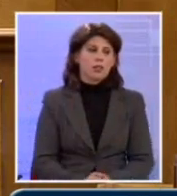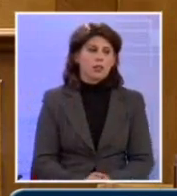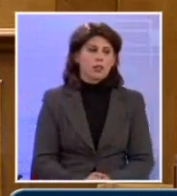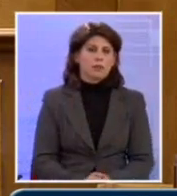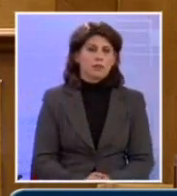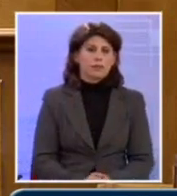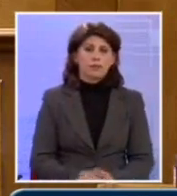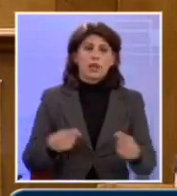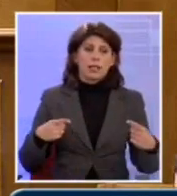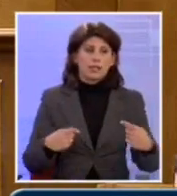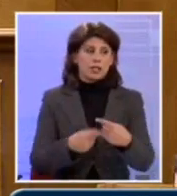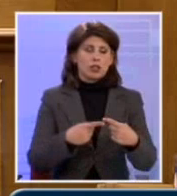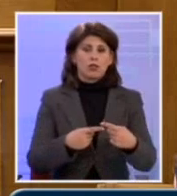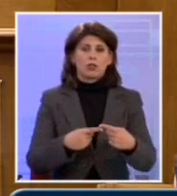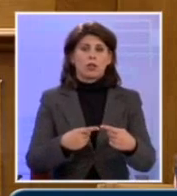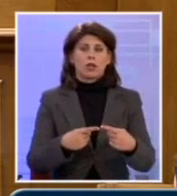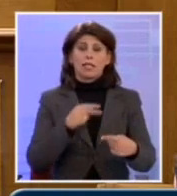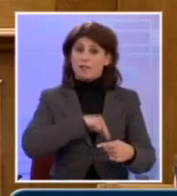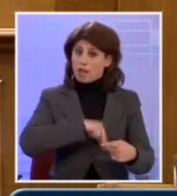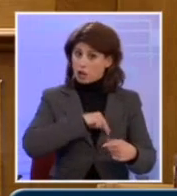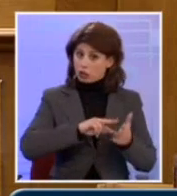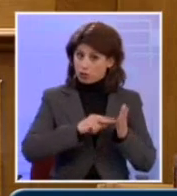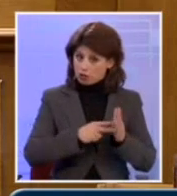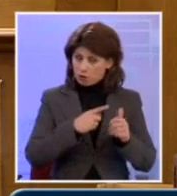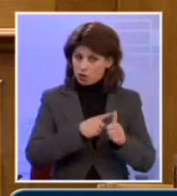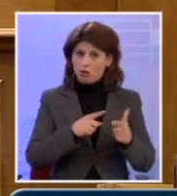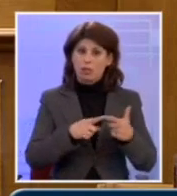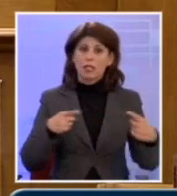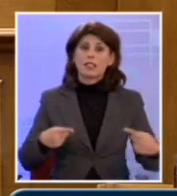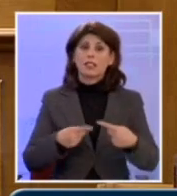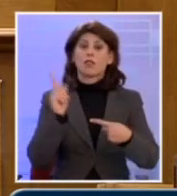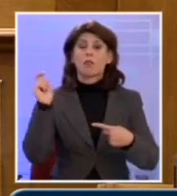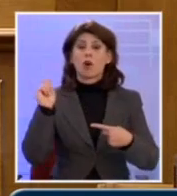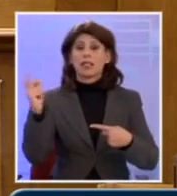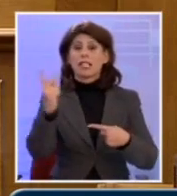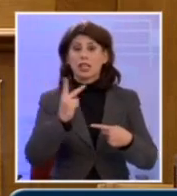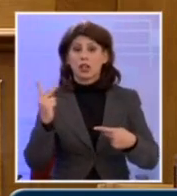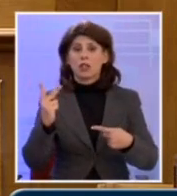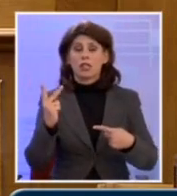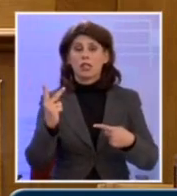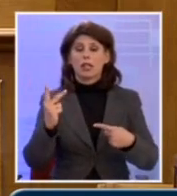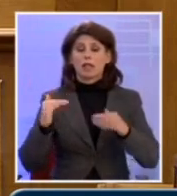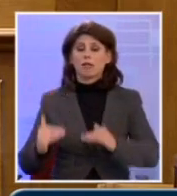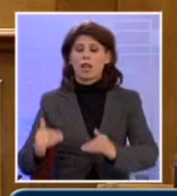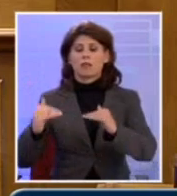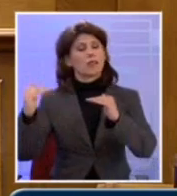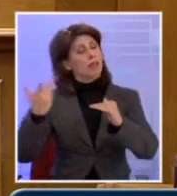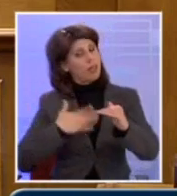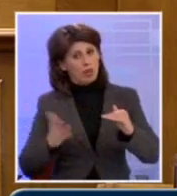Είναι σύγκρουση οικονομικών συμφερόντων, είναι σύγκρουση πολιτική, κοινωνική, ταξική αν θέλετε.